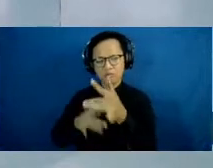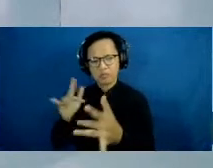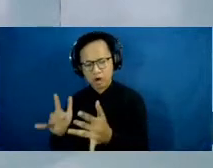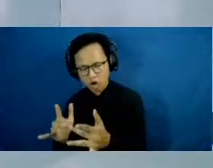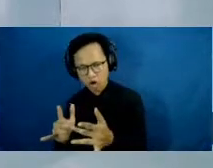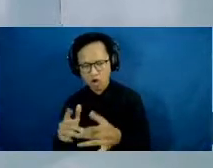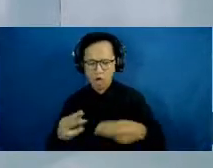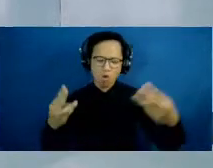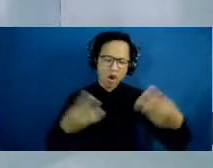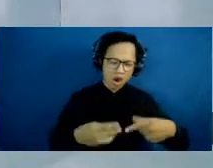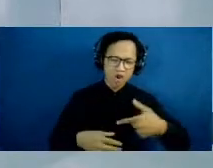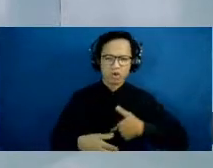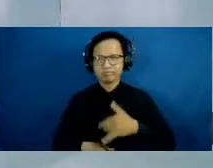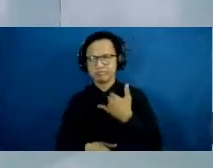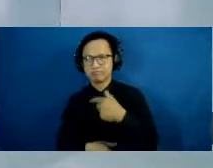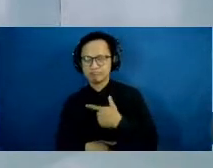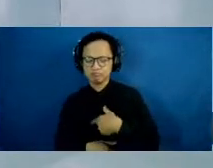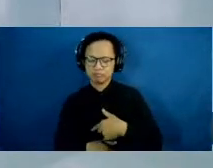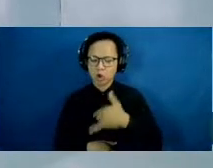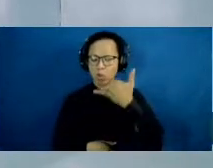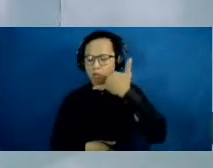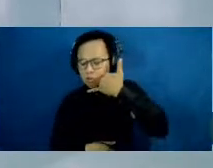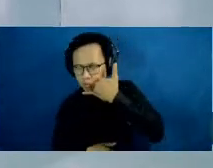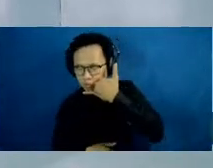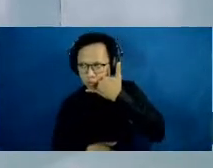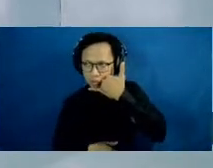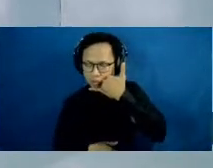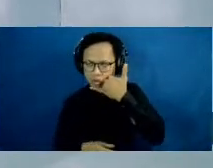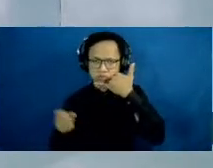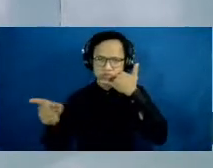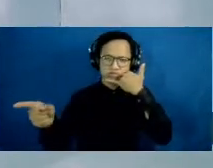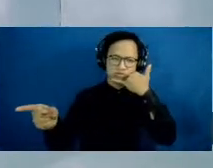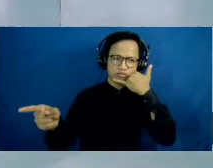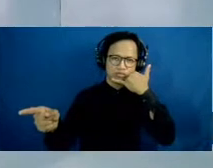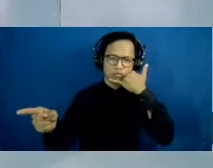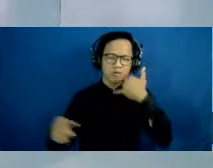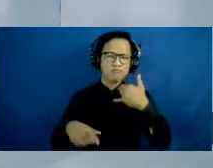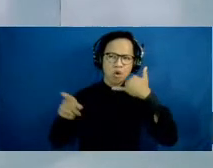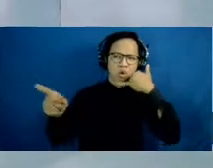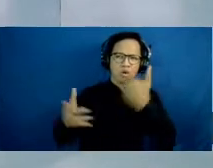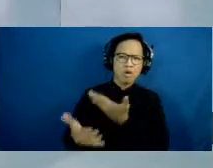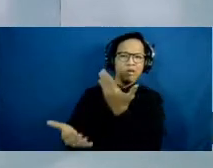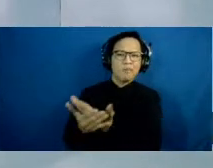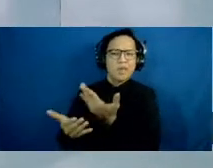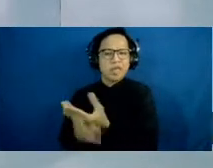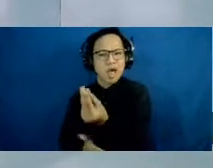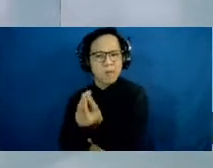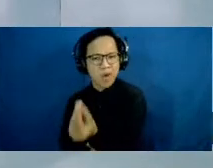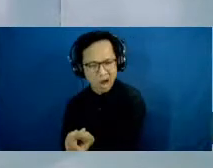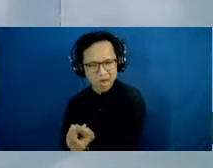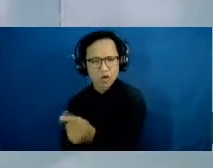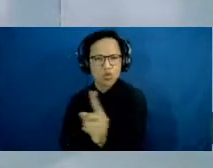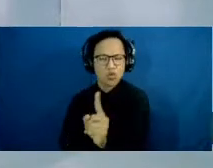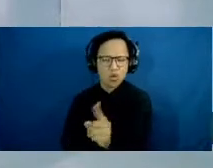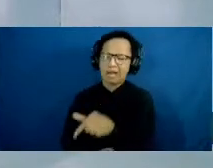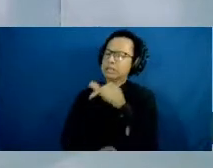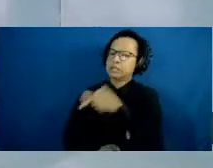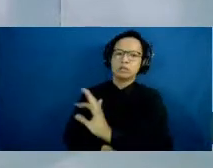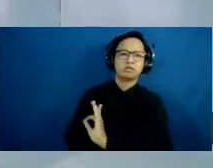tanya atau kita telepon, kita hubungi, dia minta bayar duluan nih buat memuluskan pinjaman. Nah, itu jangan